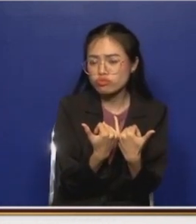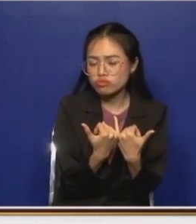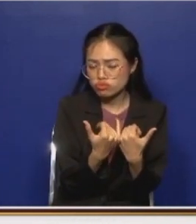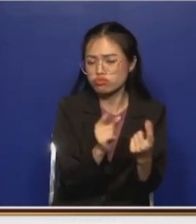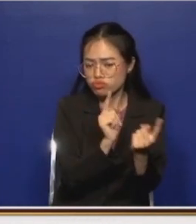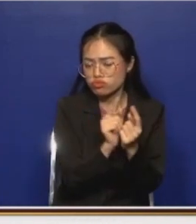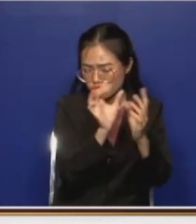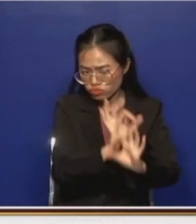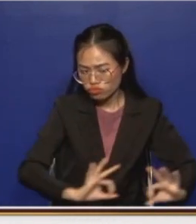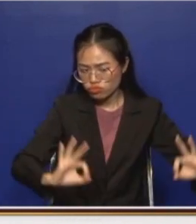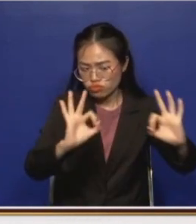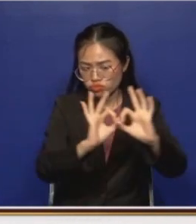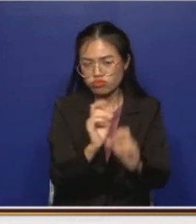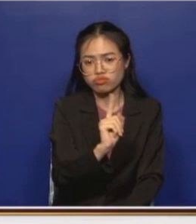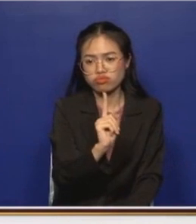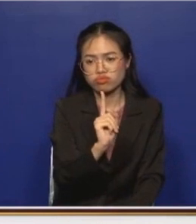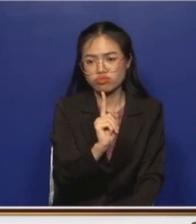นี่ฮะ